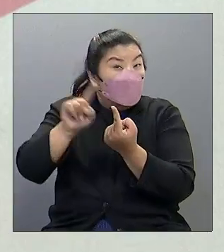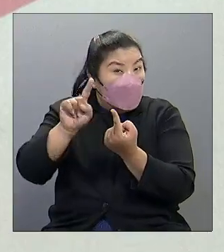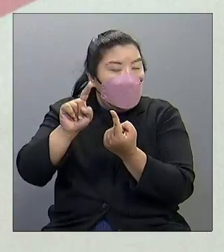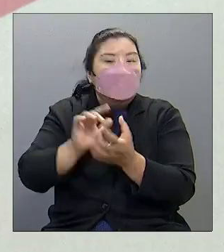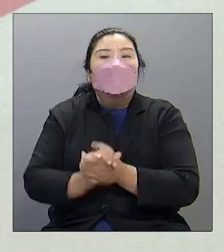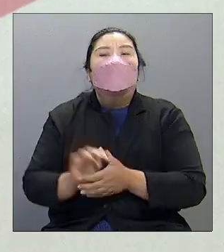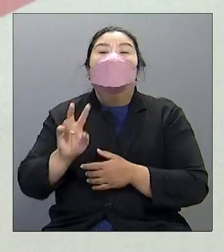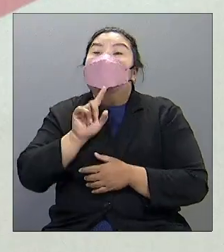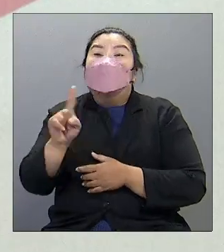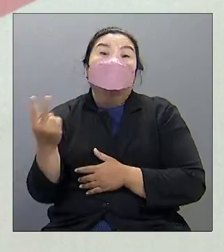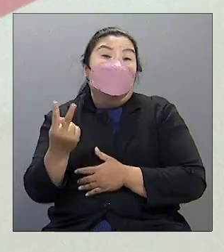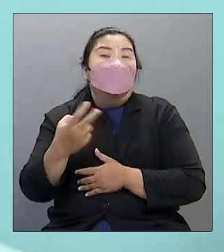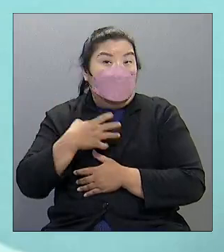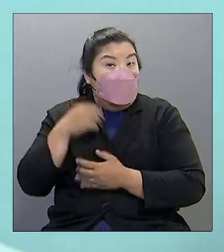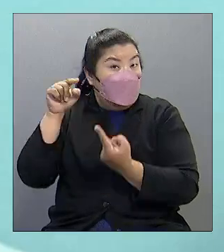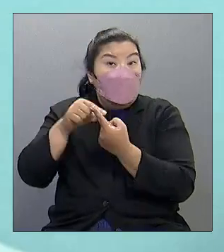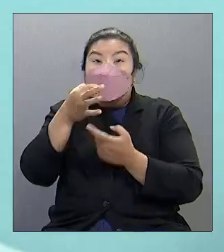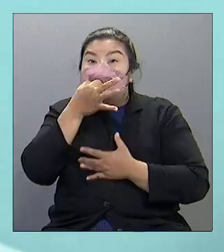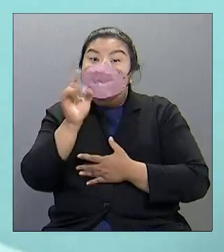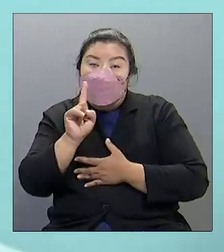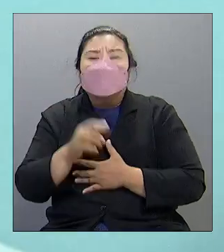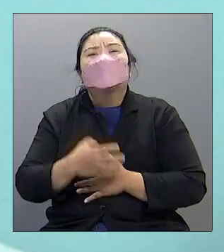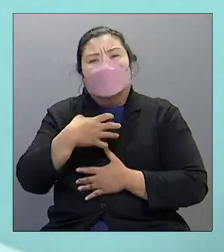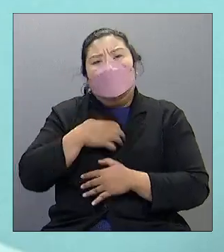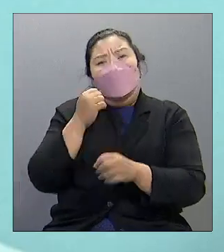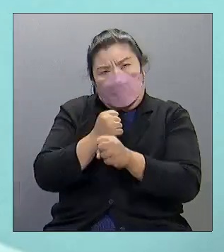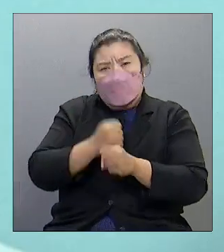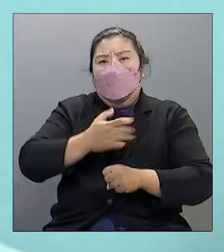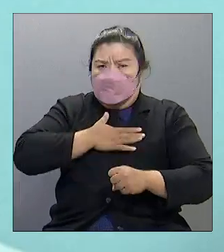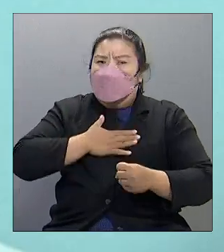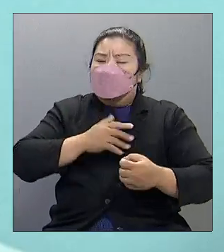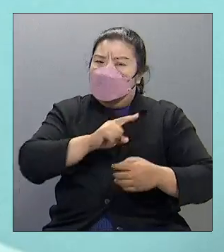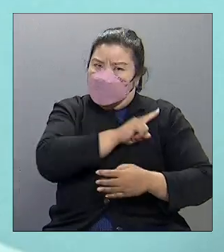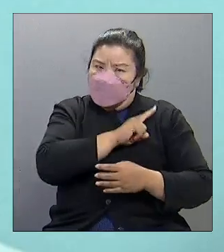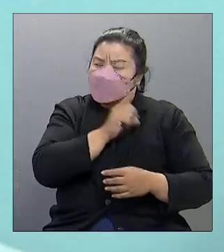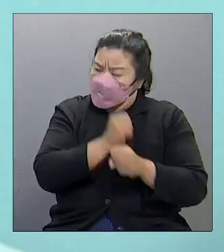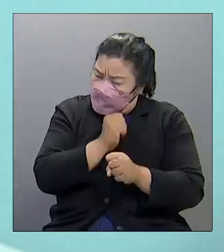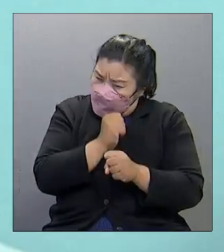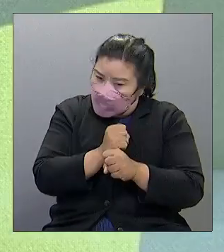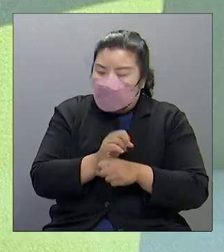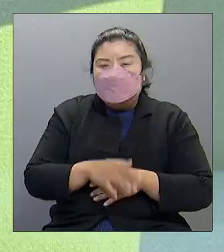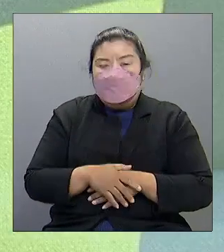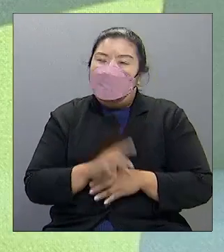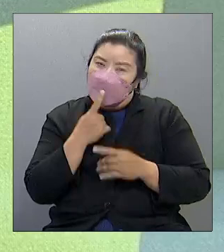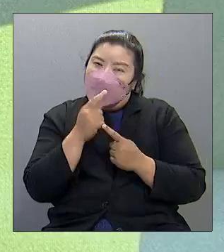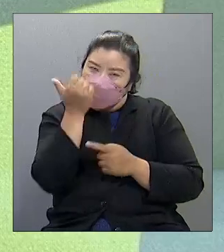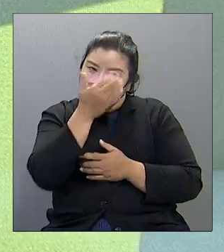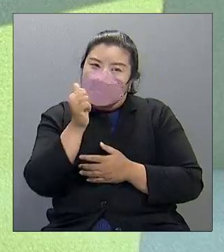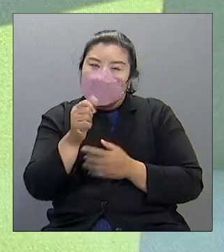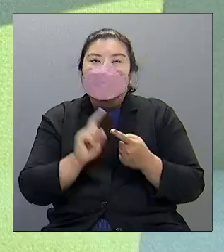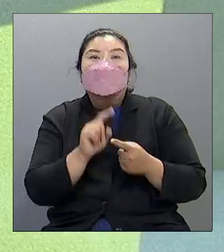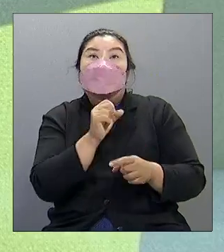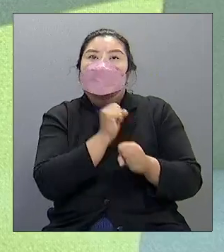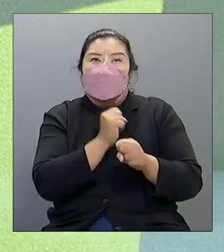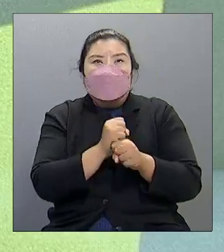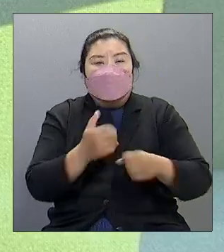คุสองคนคืออะไรเอคุ surpass หอนก็ทำงานทได้รบปอบหมายให้ดีที่สุดอ่นางงามคสุพอ่ครัทำงานที่